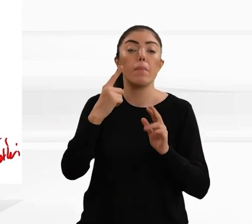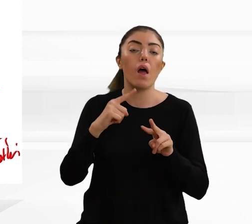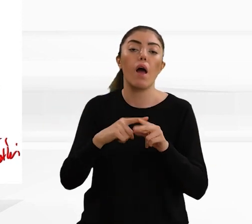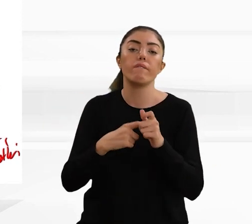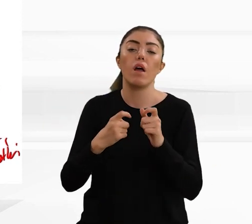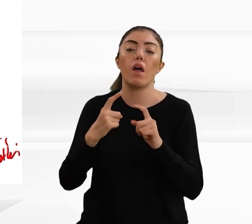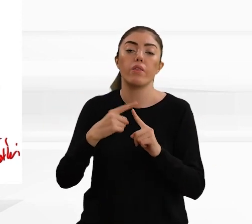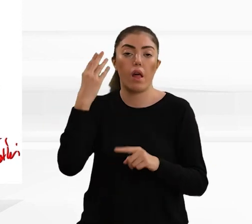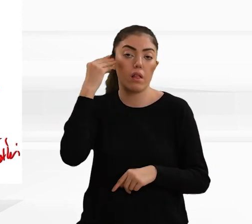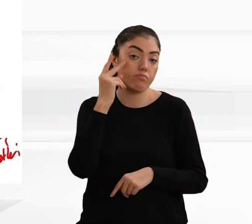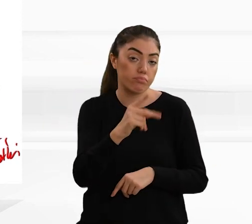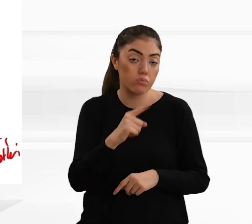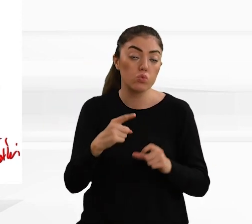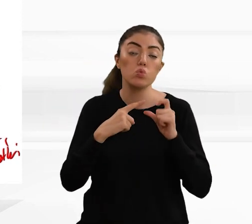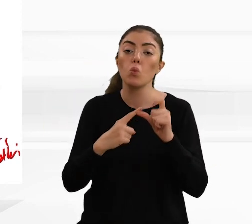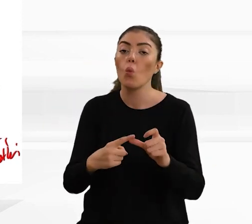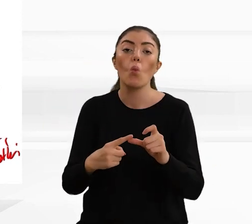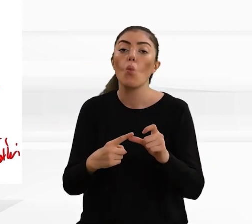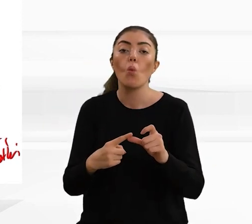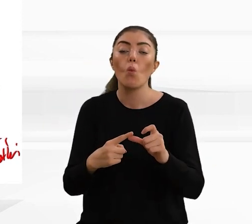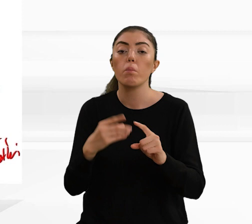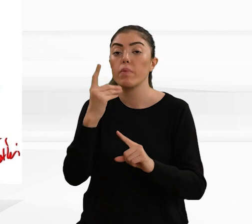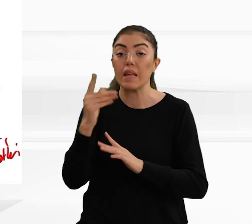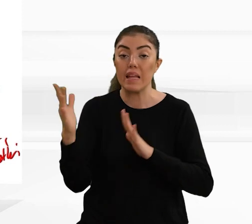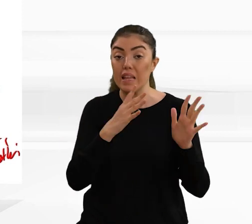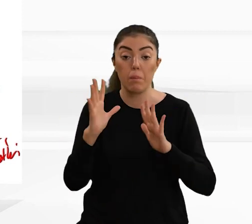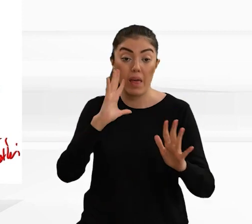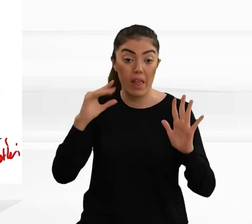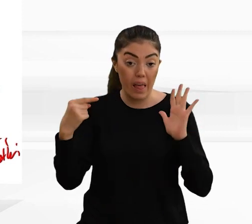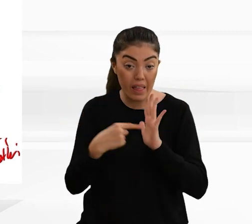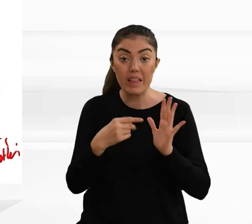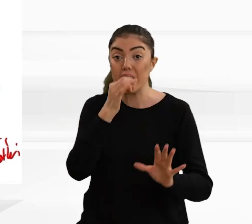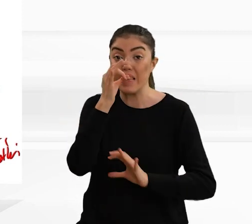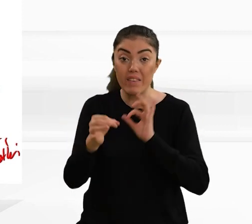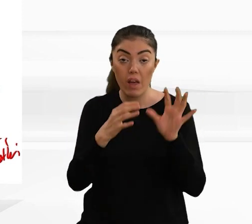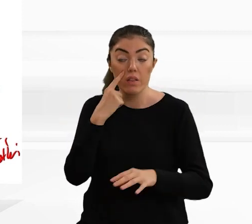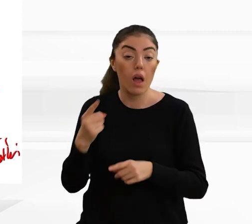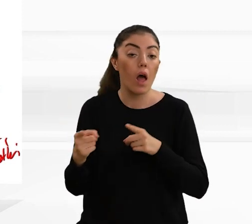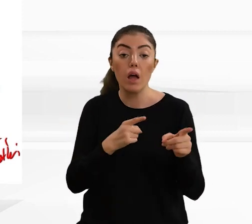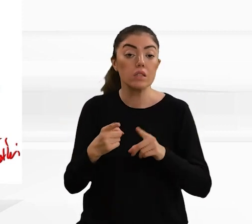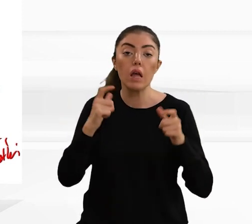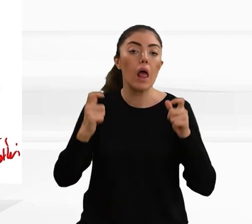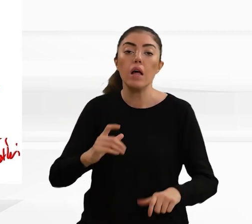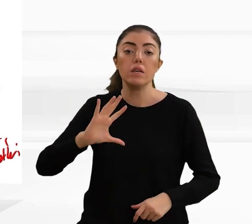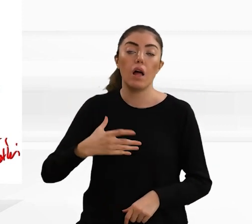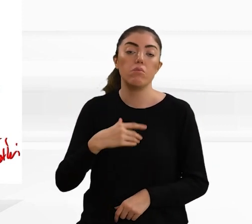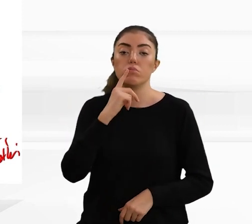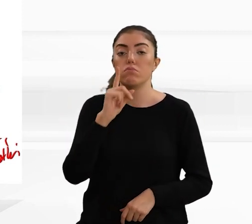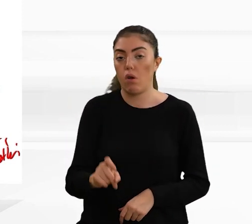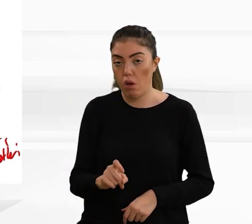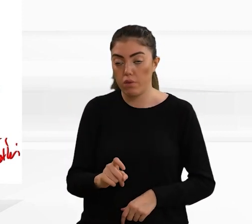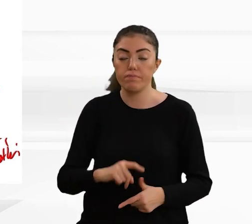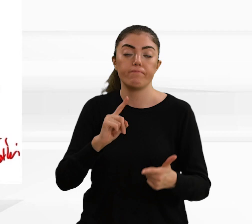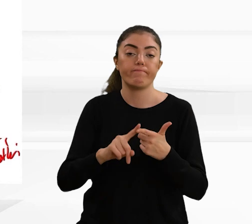bir afiyet olduğu için solumuzdaki iklimden etkilenen ifadeler arasında yer alır